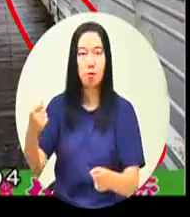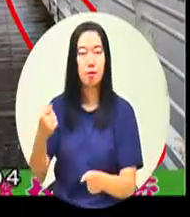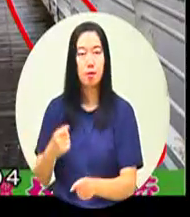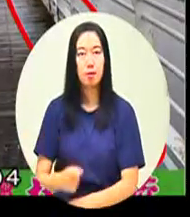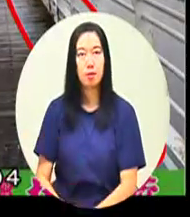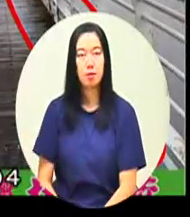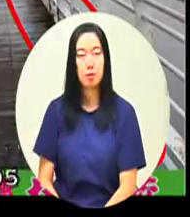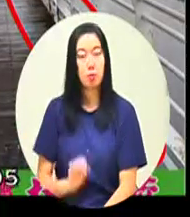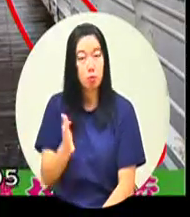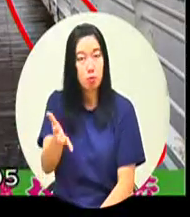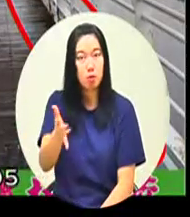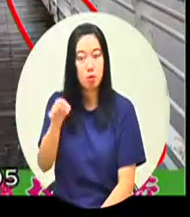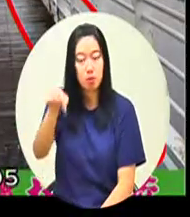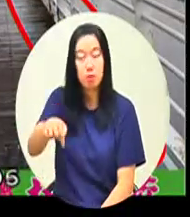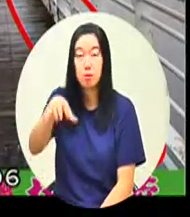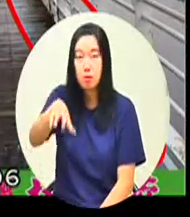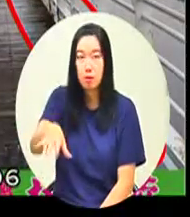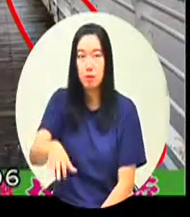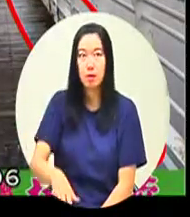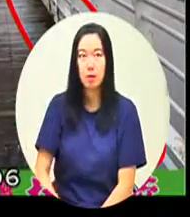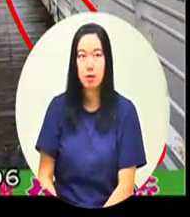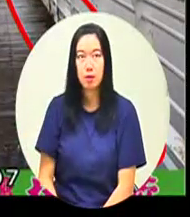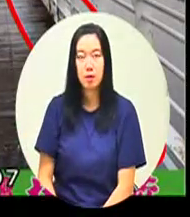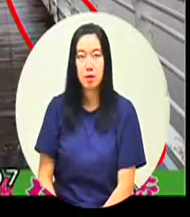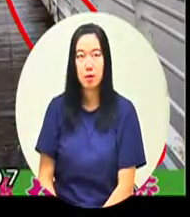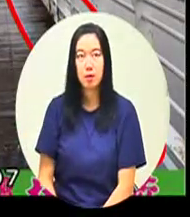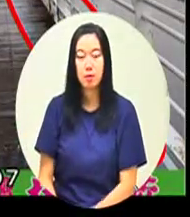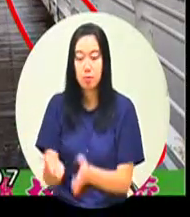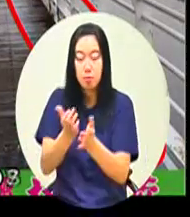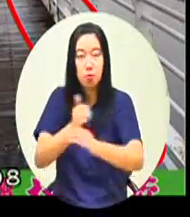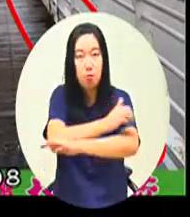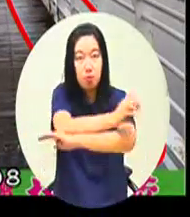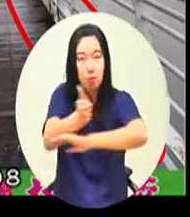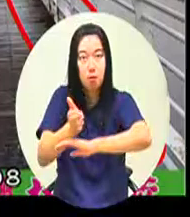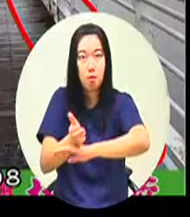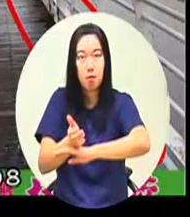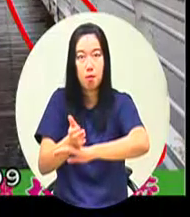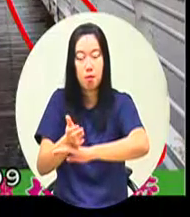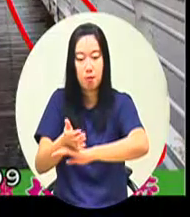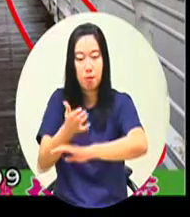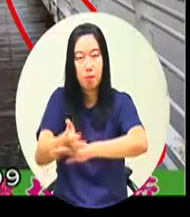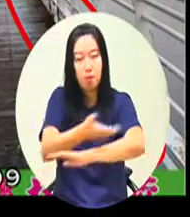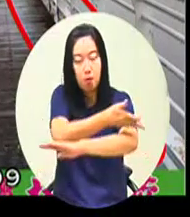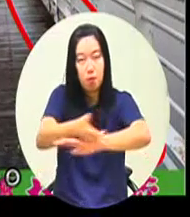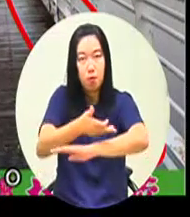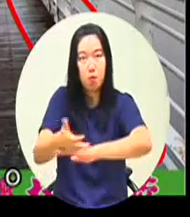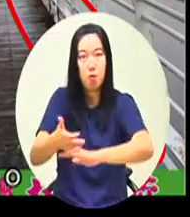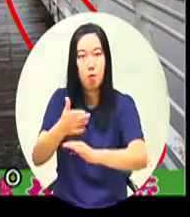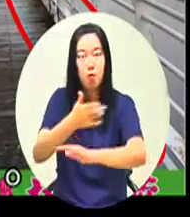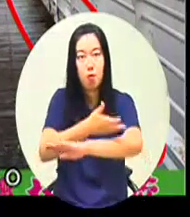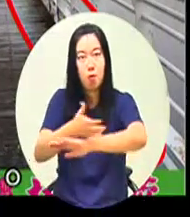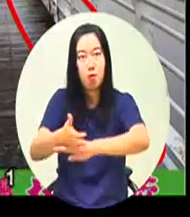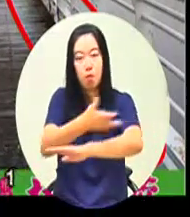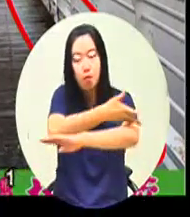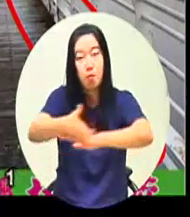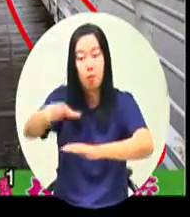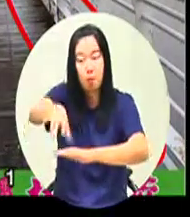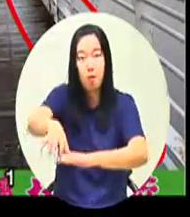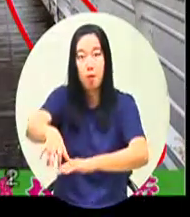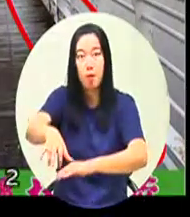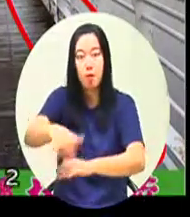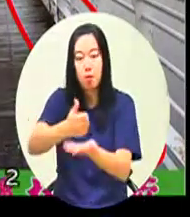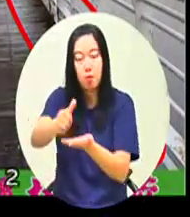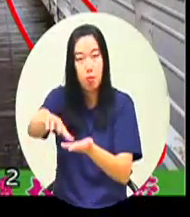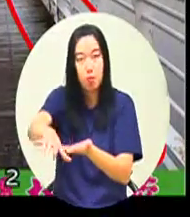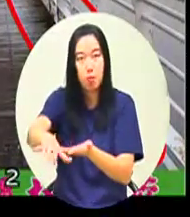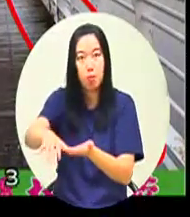为我们那个所在都是前镇河的啊出海口那个所在，就是很多啊，就